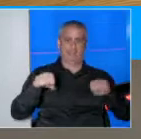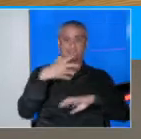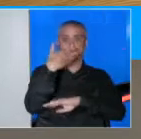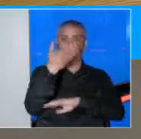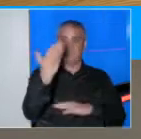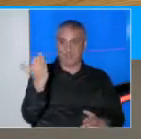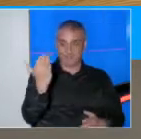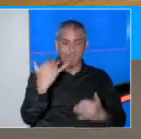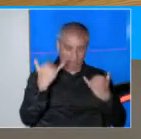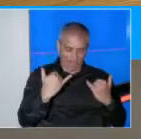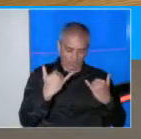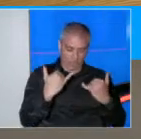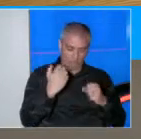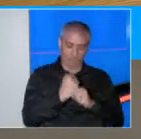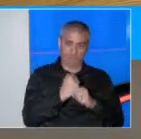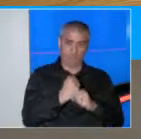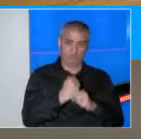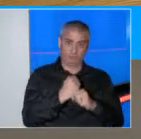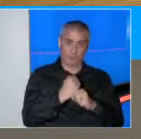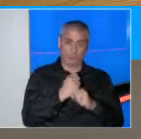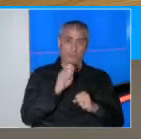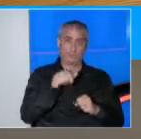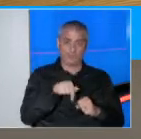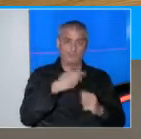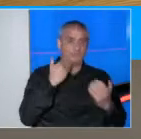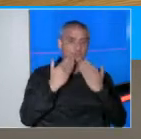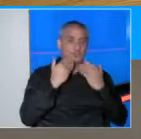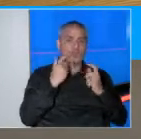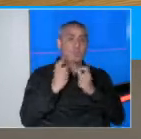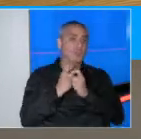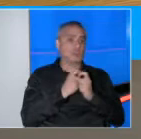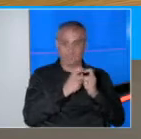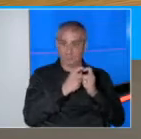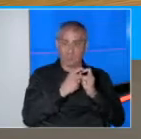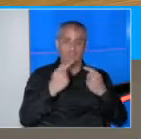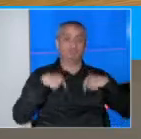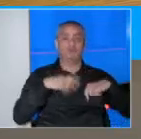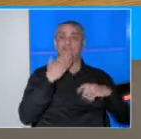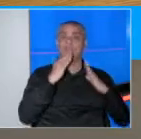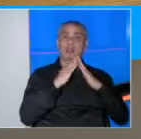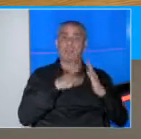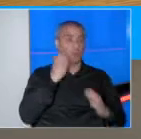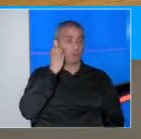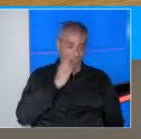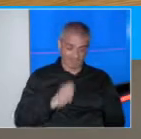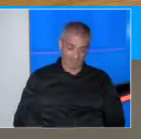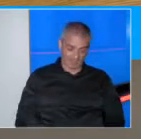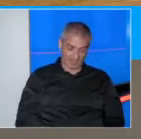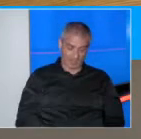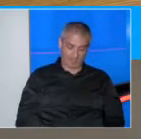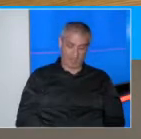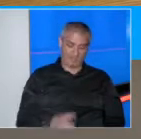המדינה. היום התקיימו כאן בכנסת ישיבות הסיעות, ויושב ראש ישראל ביתנו, אביגדור ליברמן,